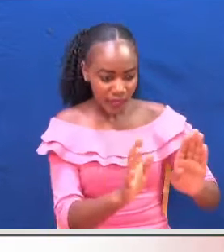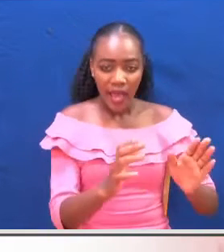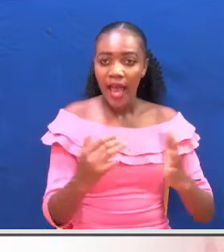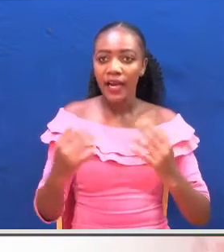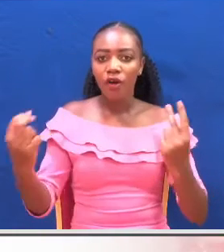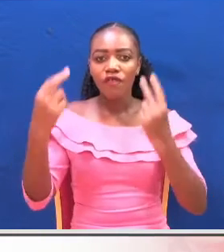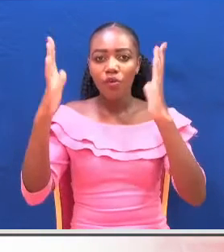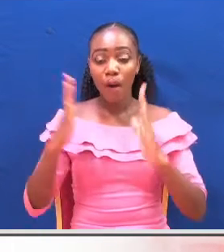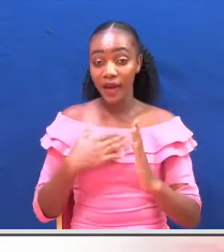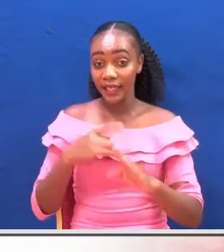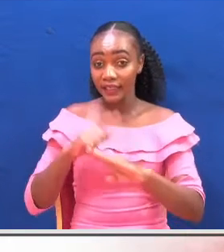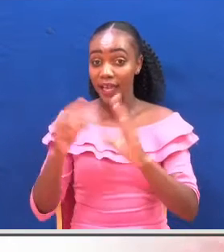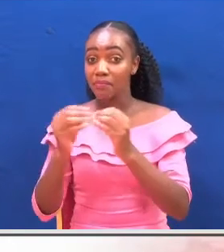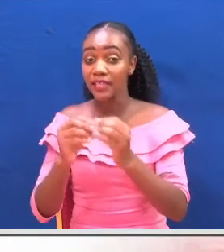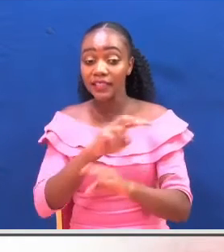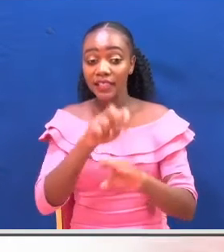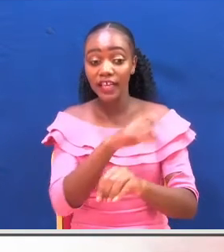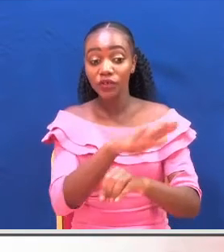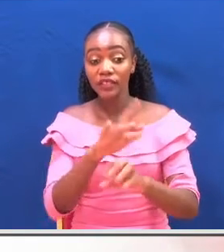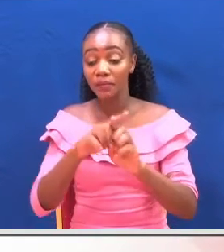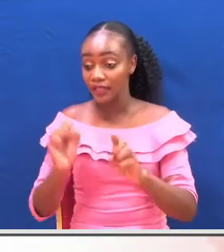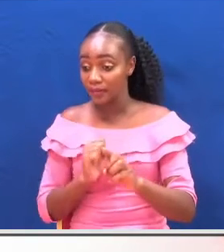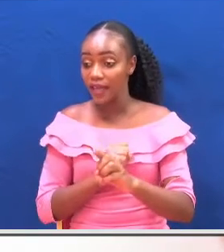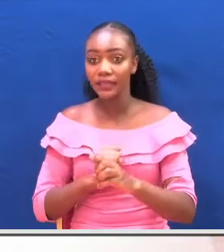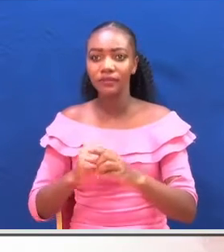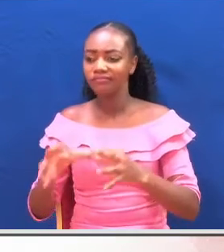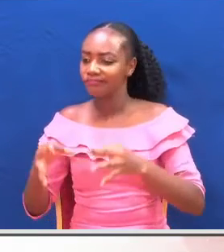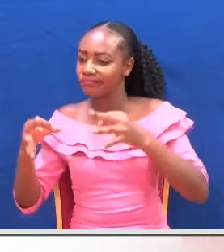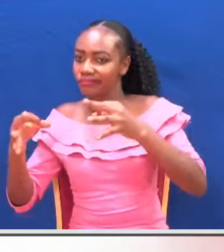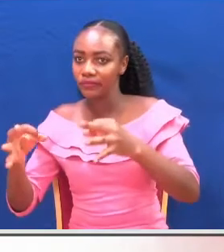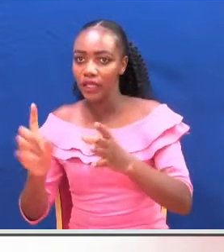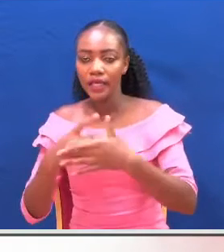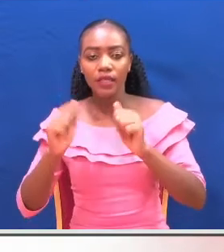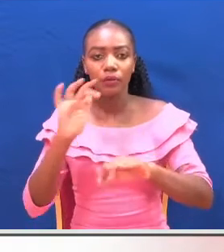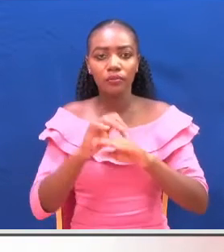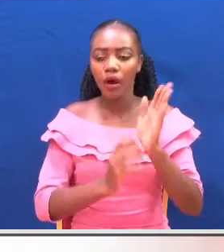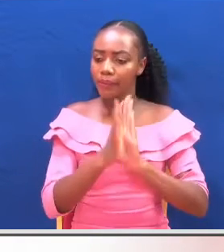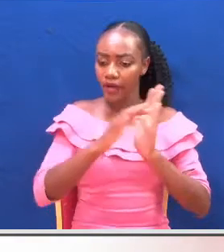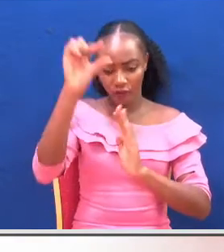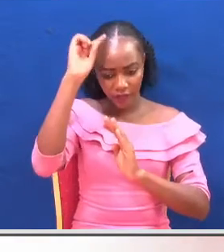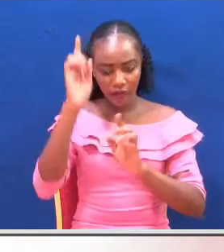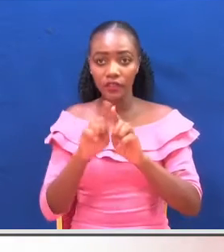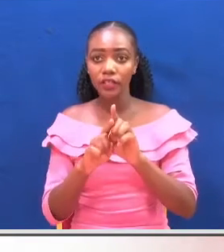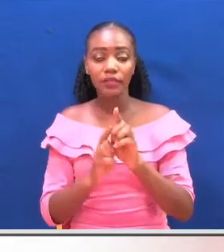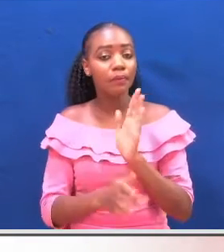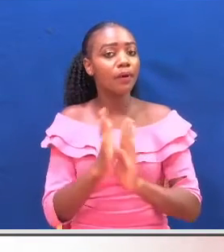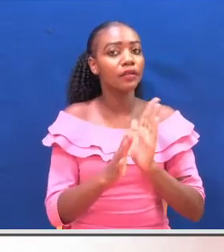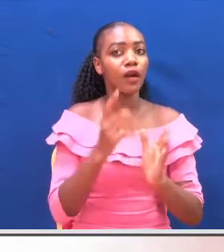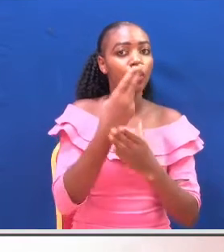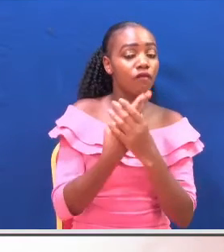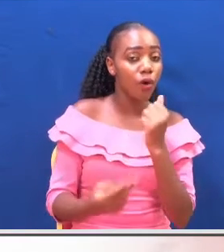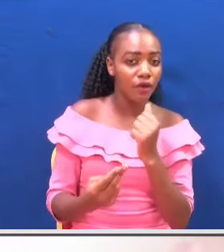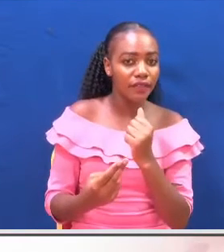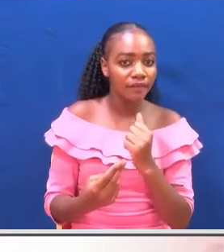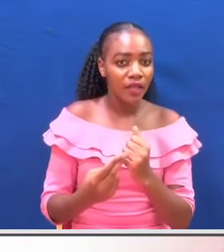Vikao vya mabunge ya taifa na lile la seneti kutaathiri pakubwa mipango ya serikali na shughuli za mabunge haya mawili pakubwa,